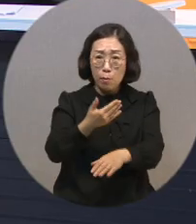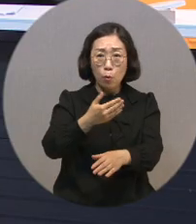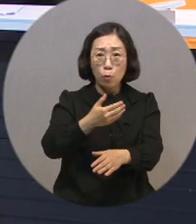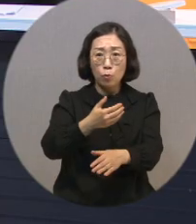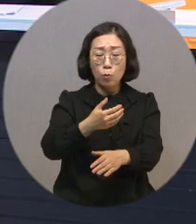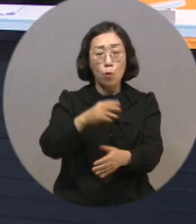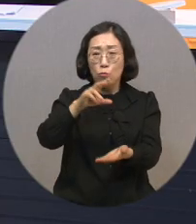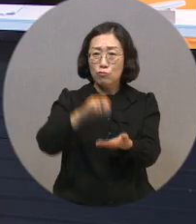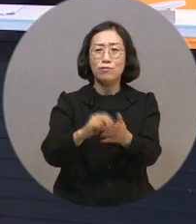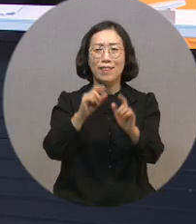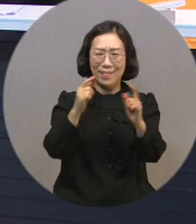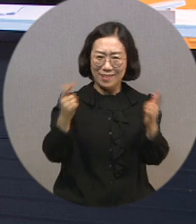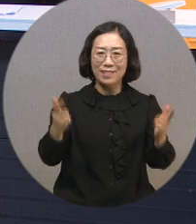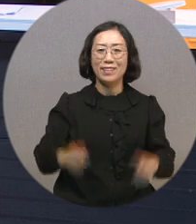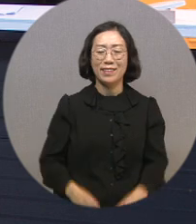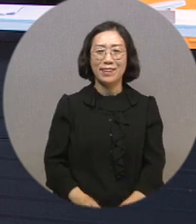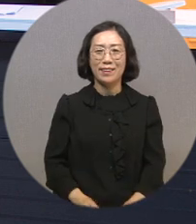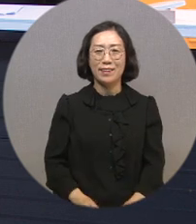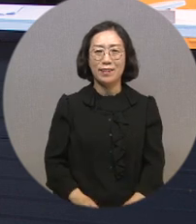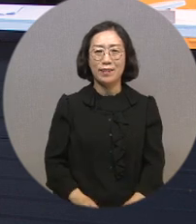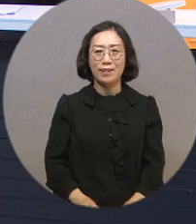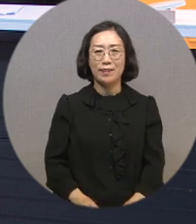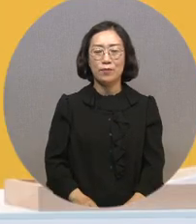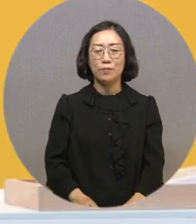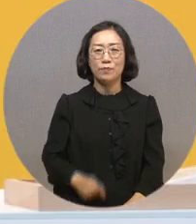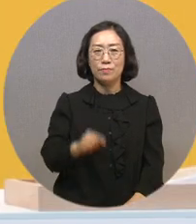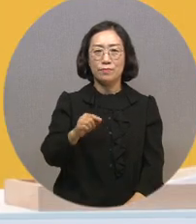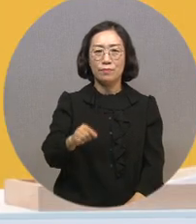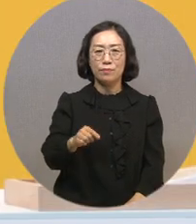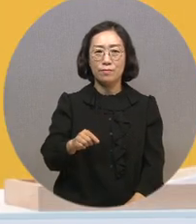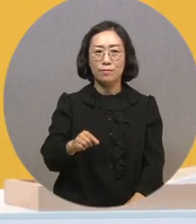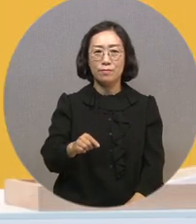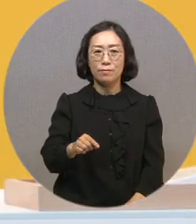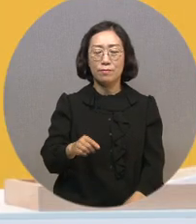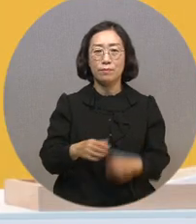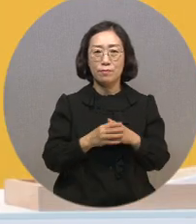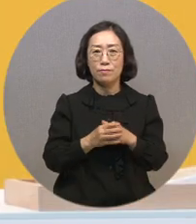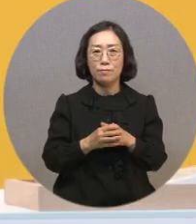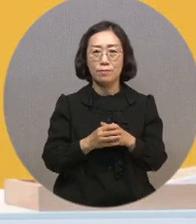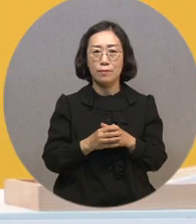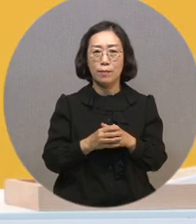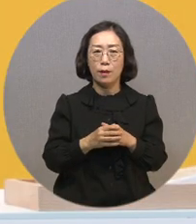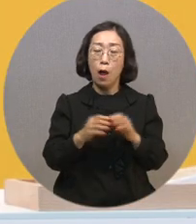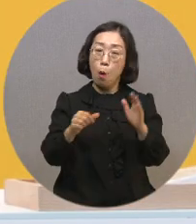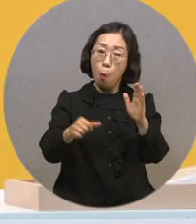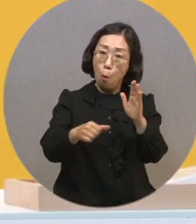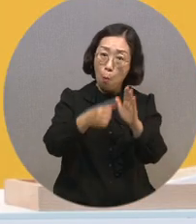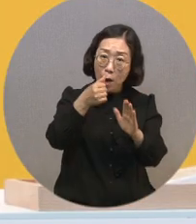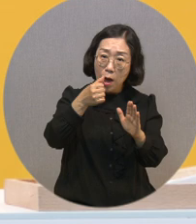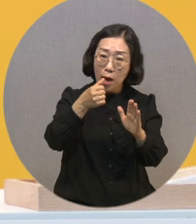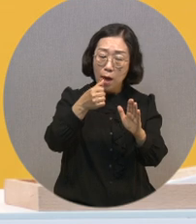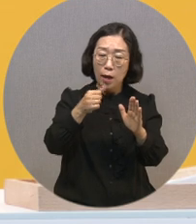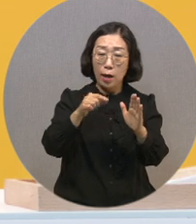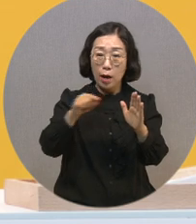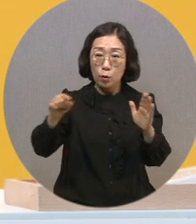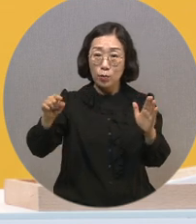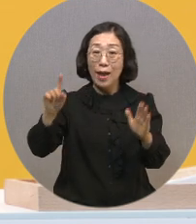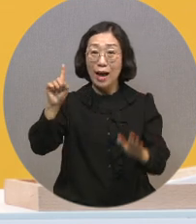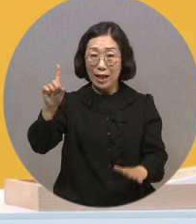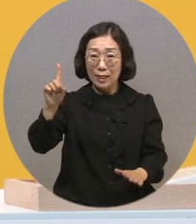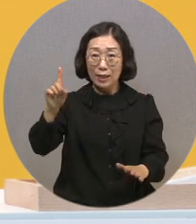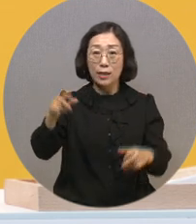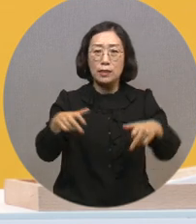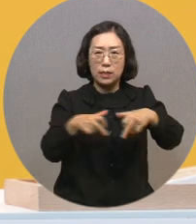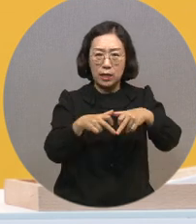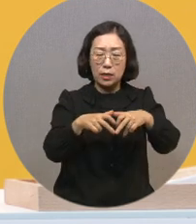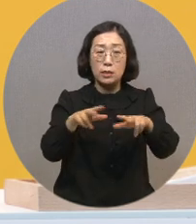네네. 이 지금 우리 때만 해도 태어난 게 500명 정도 중에 한 명이 장애인이